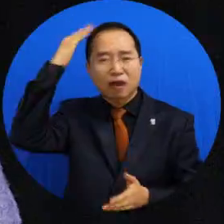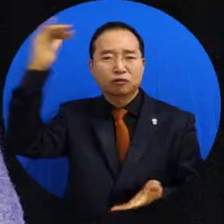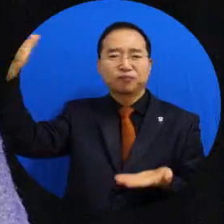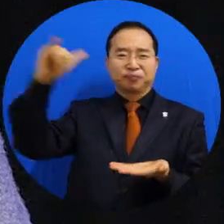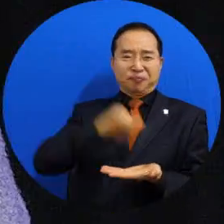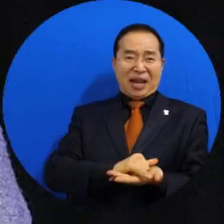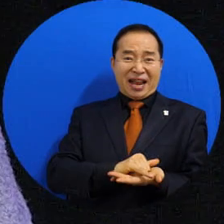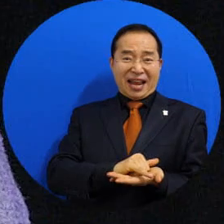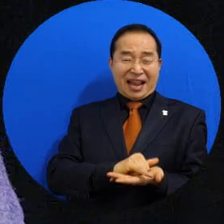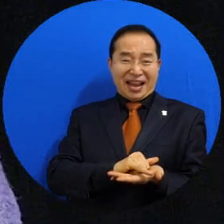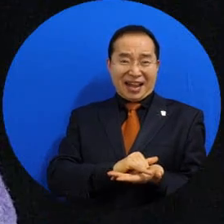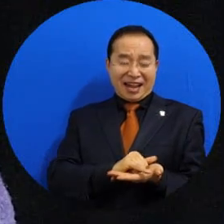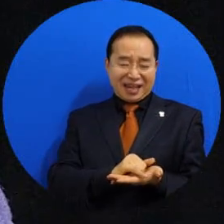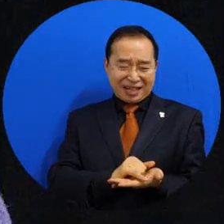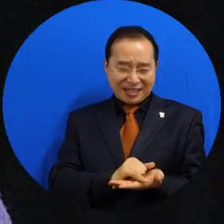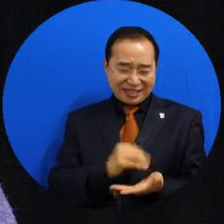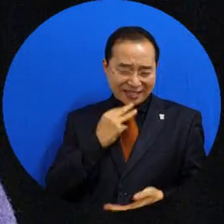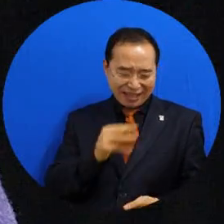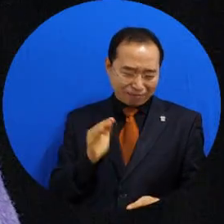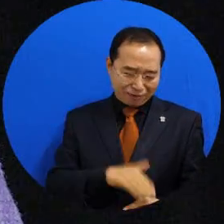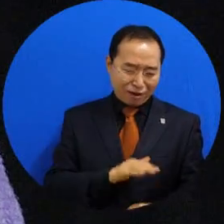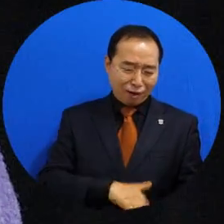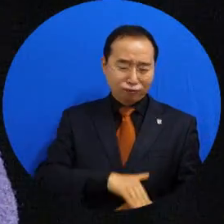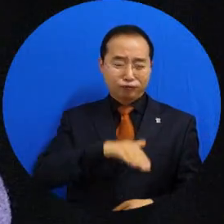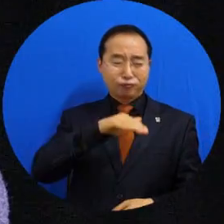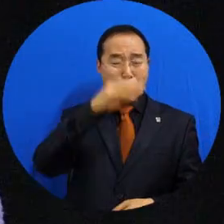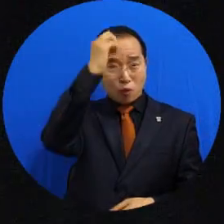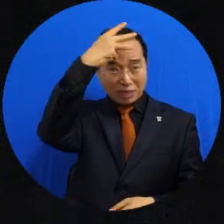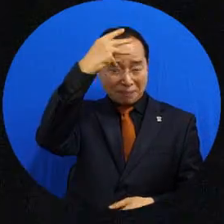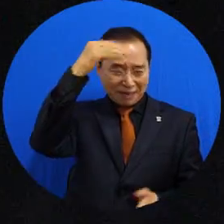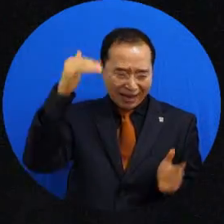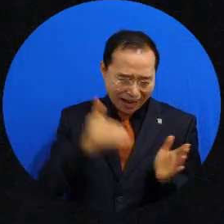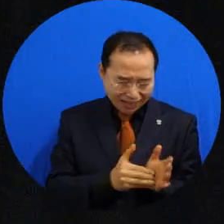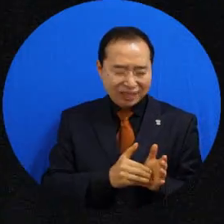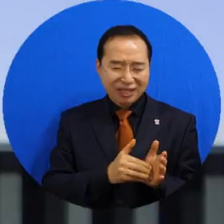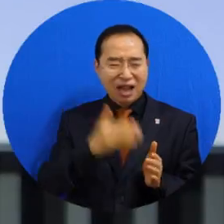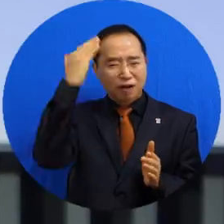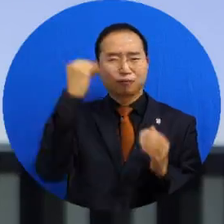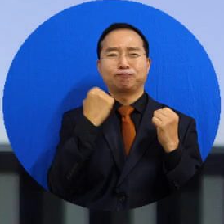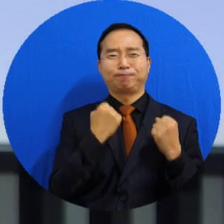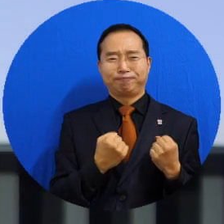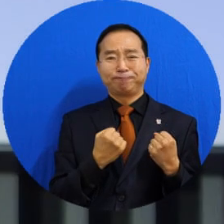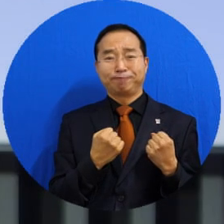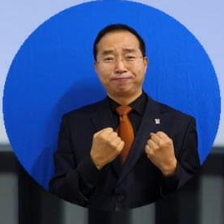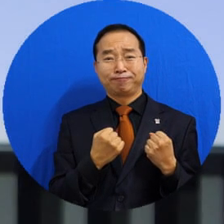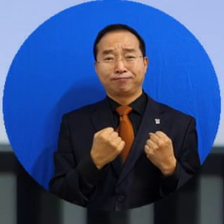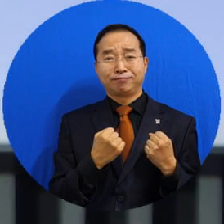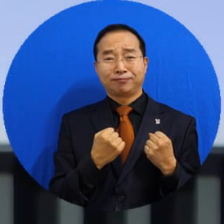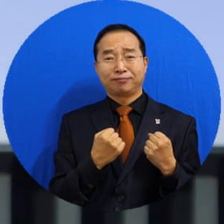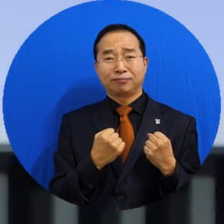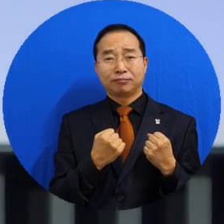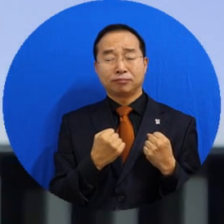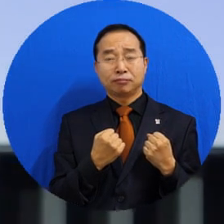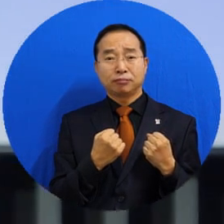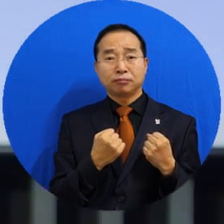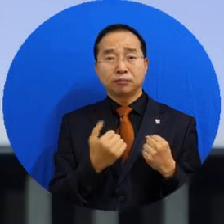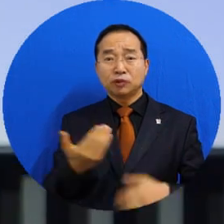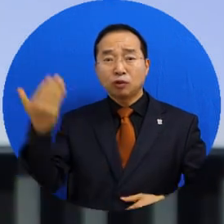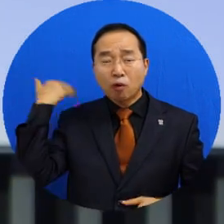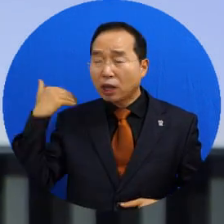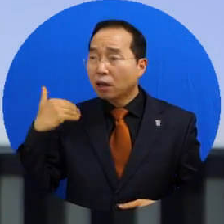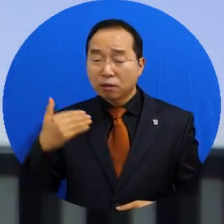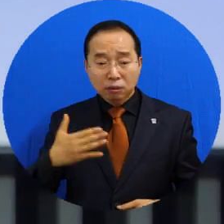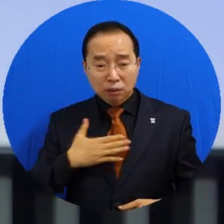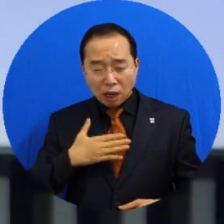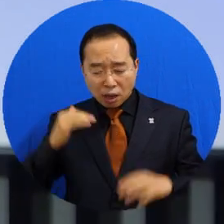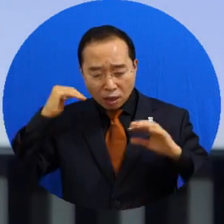한국에 와가지고 고3이 되는 해까지 한국에서 줄곧 살았습니다. 그래서 저는 그 전까지는 이런 디아스포라